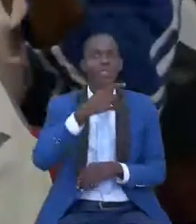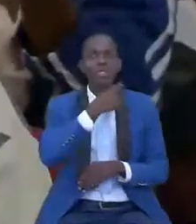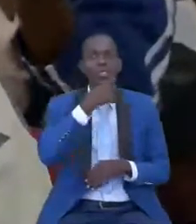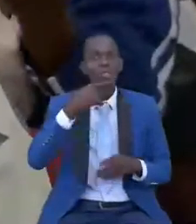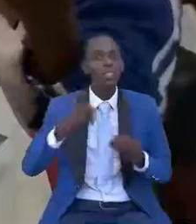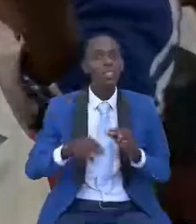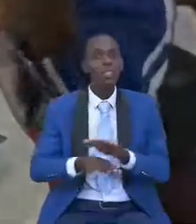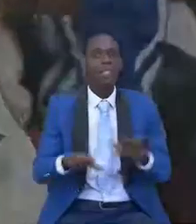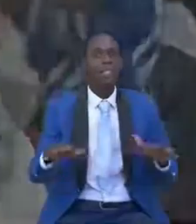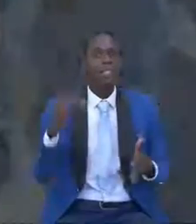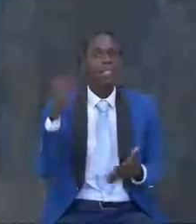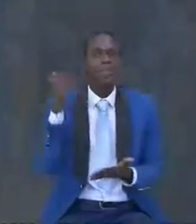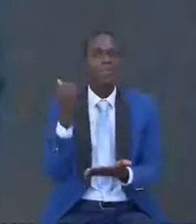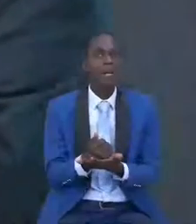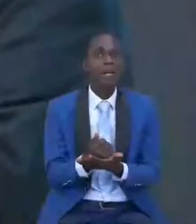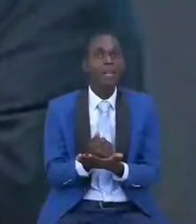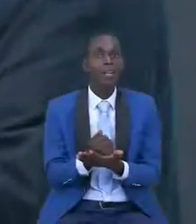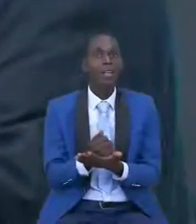Amen pour toi.